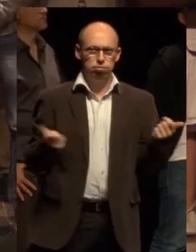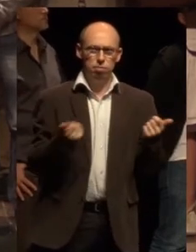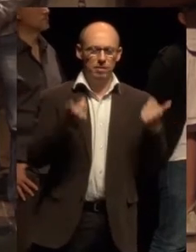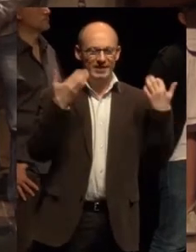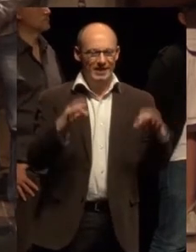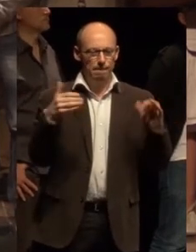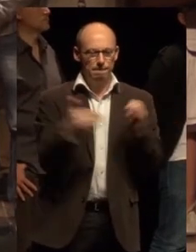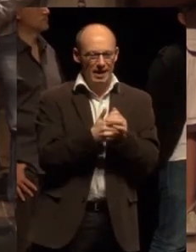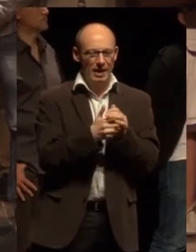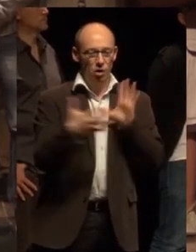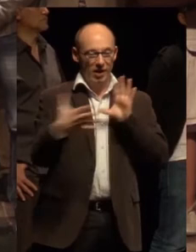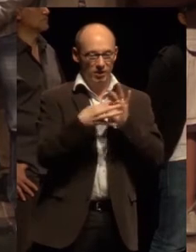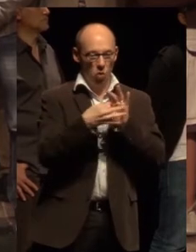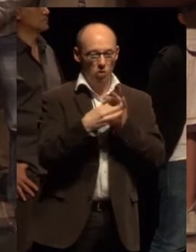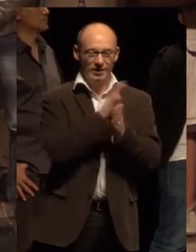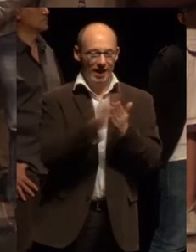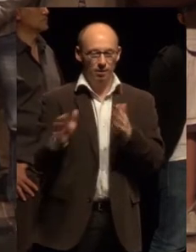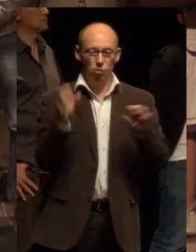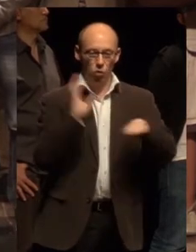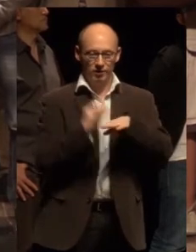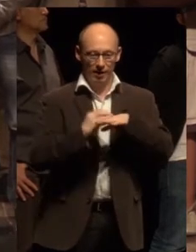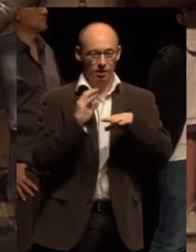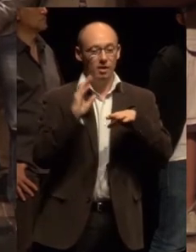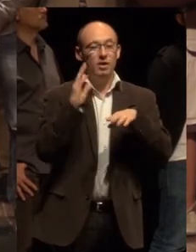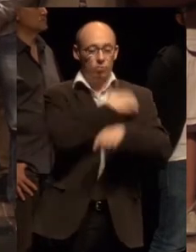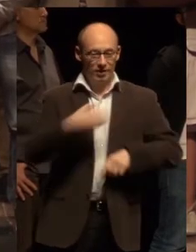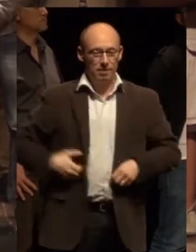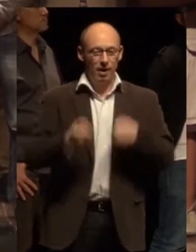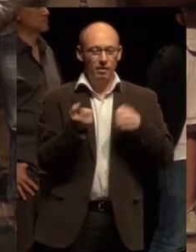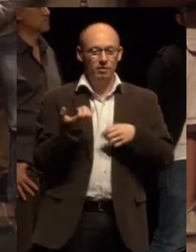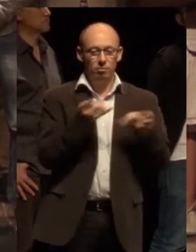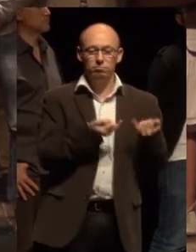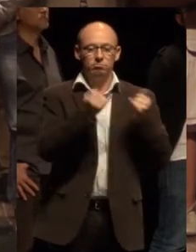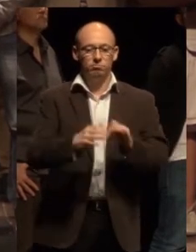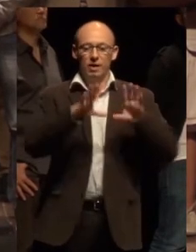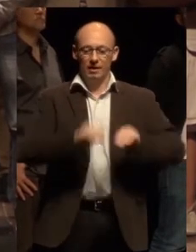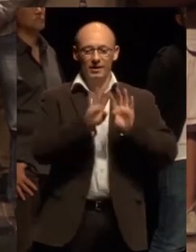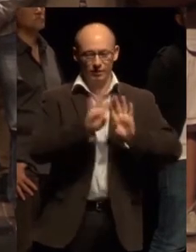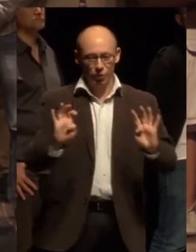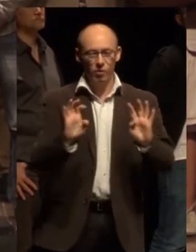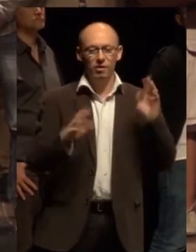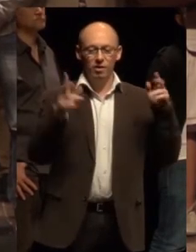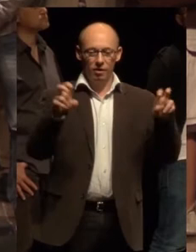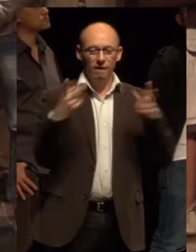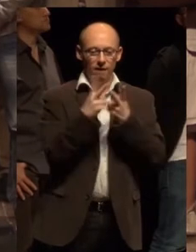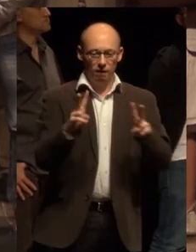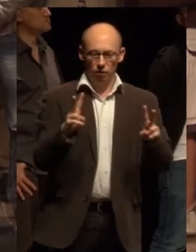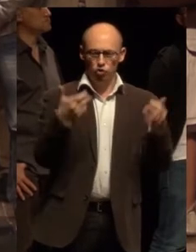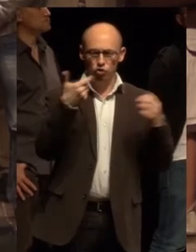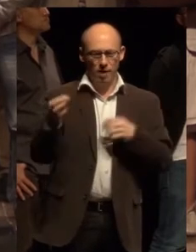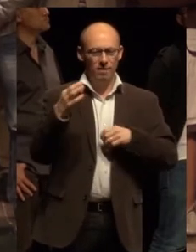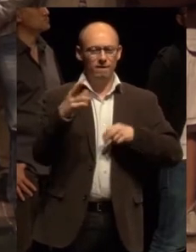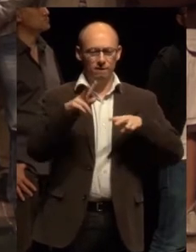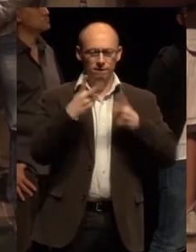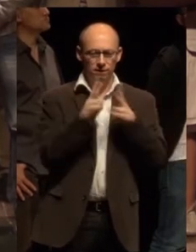pas loin de 10 000 connexions en direct pour ce conseil municipal d'installation. Vous qui, depuis une semaine, faites tourner la ville